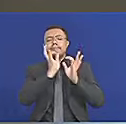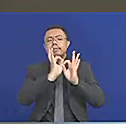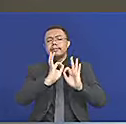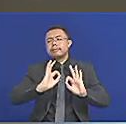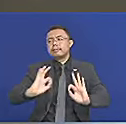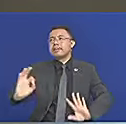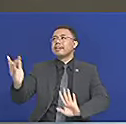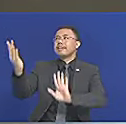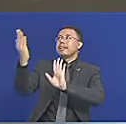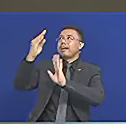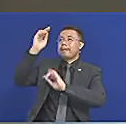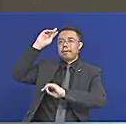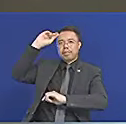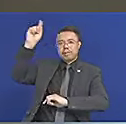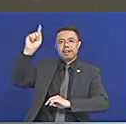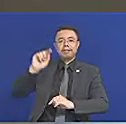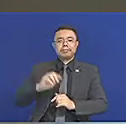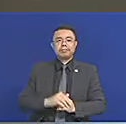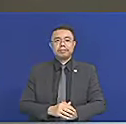hadapannya.